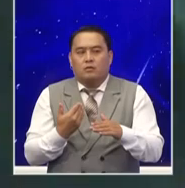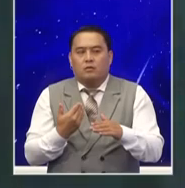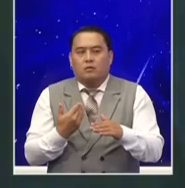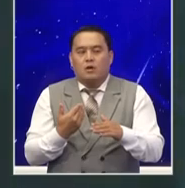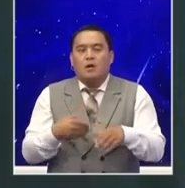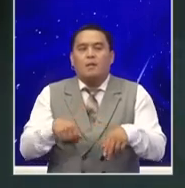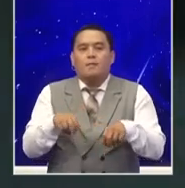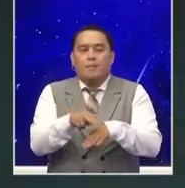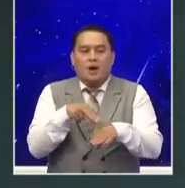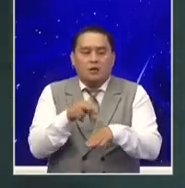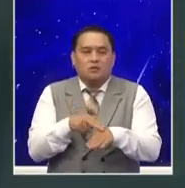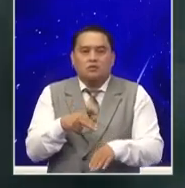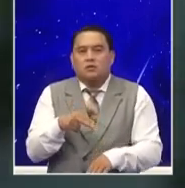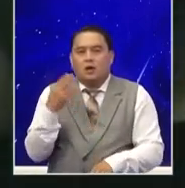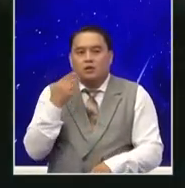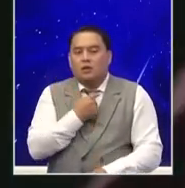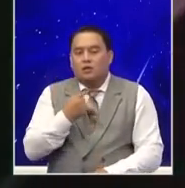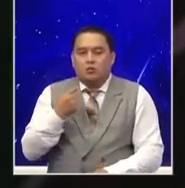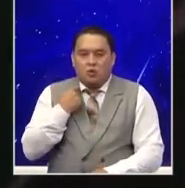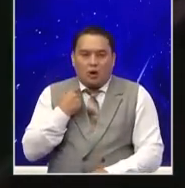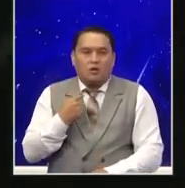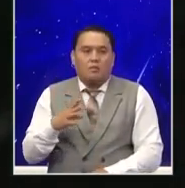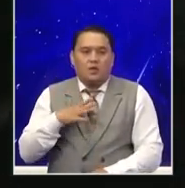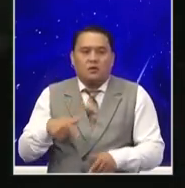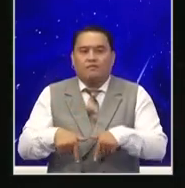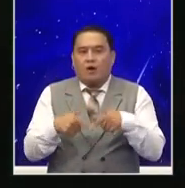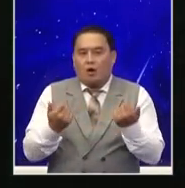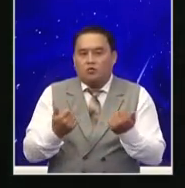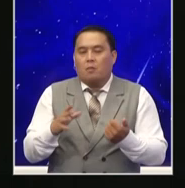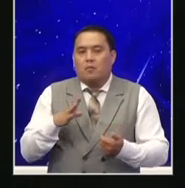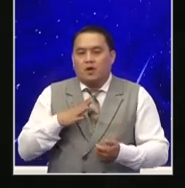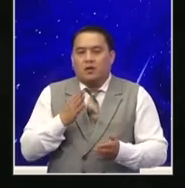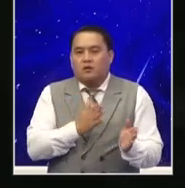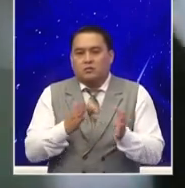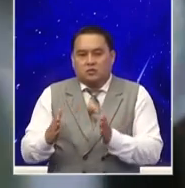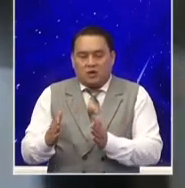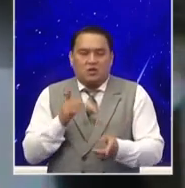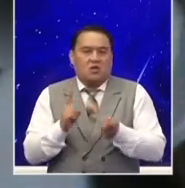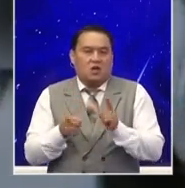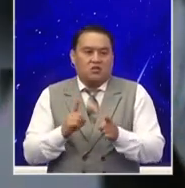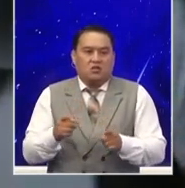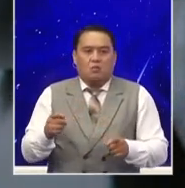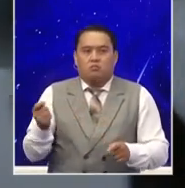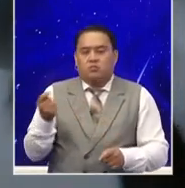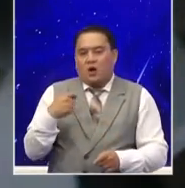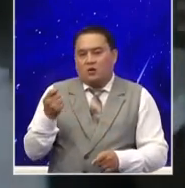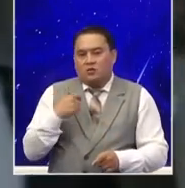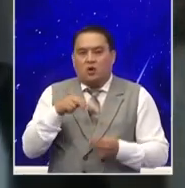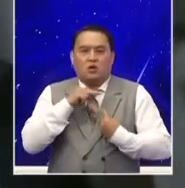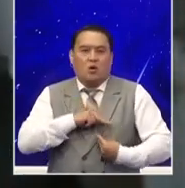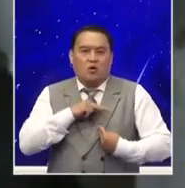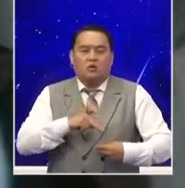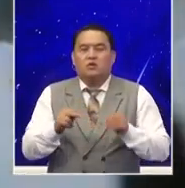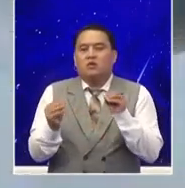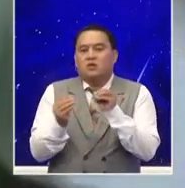Отметился в криминальных сводках и областной центр, где в одной из гостиниц в период карантина функционировал самый настоящий бордель, в котором трудились